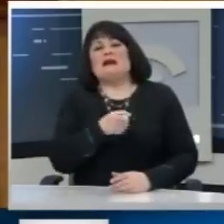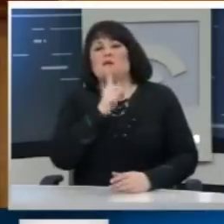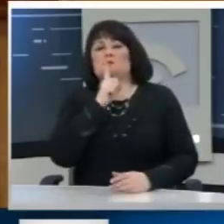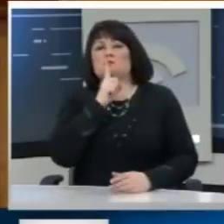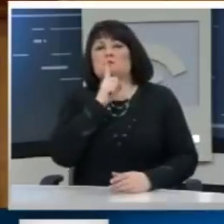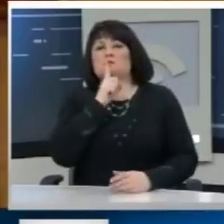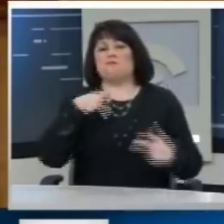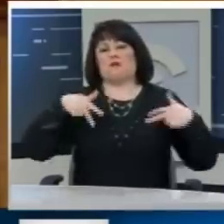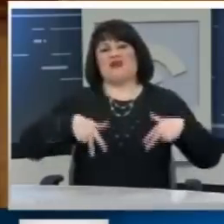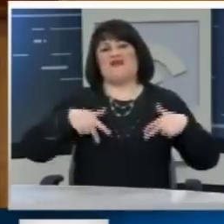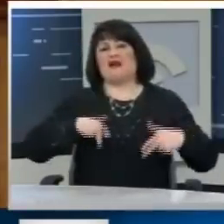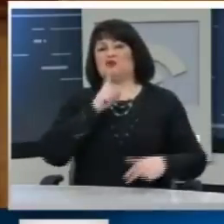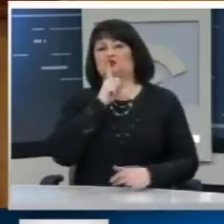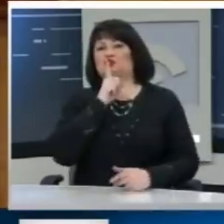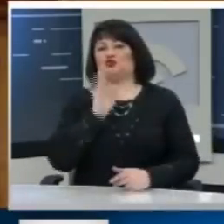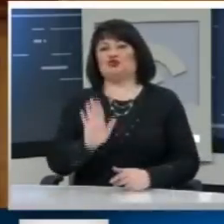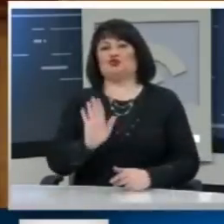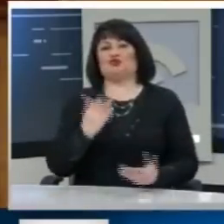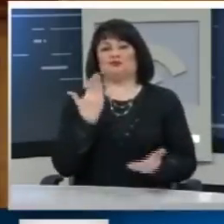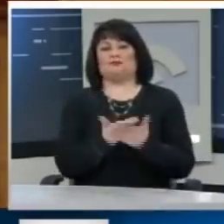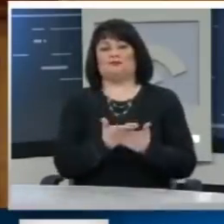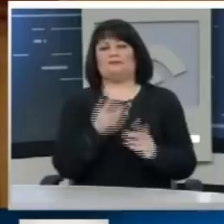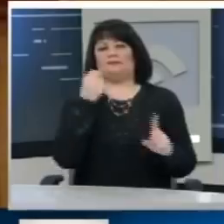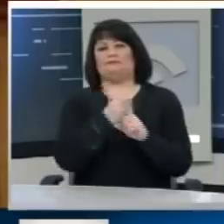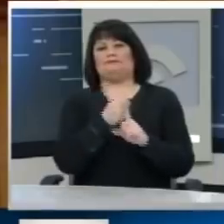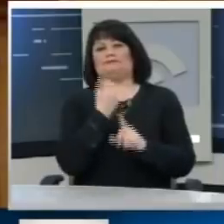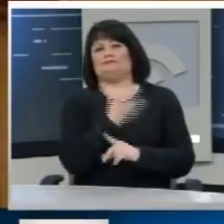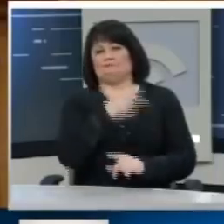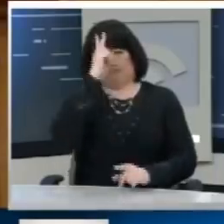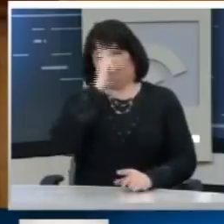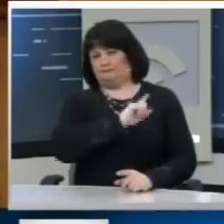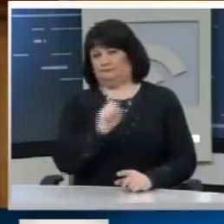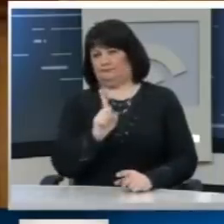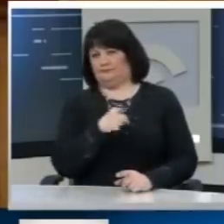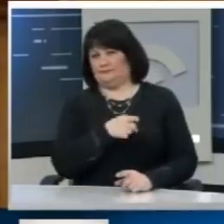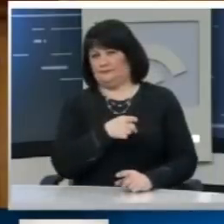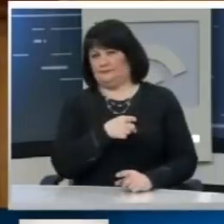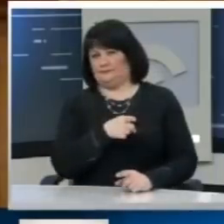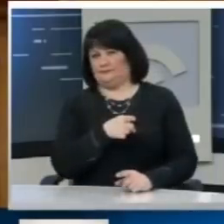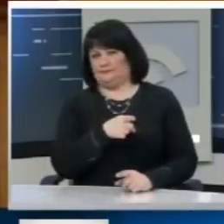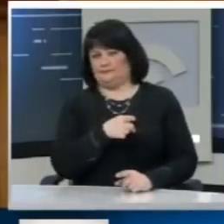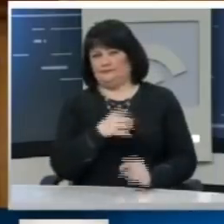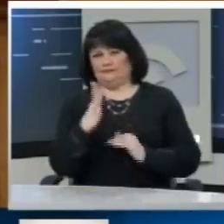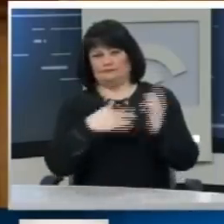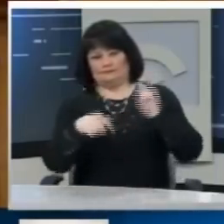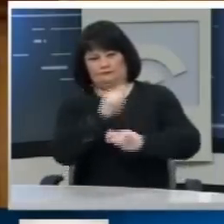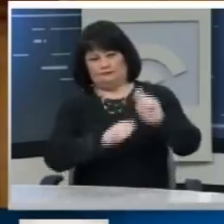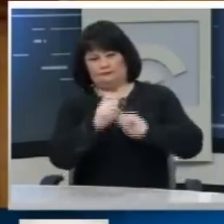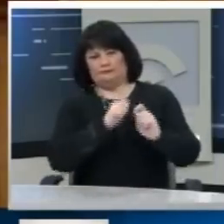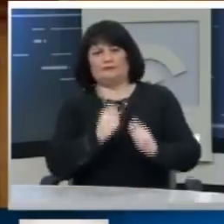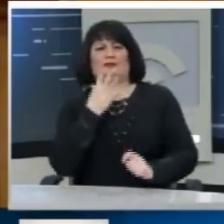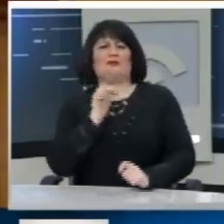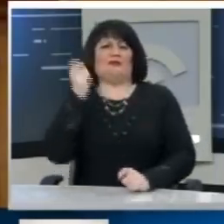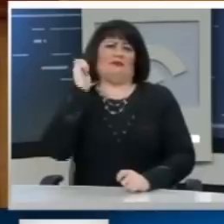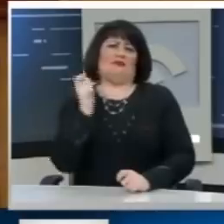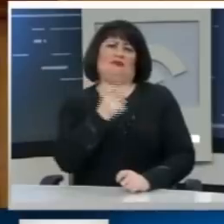μιλάνε κυβερνήσεις και να μην διεκδικούν από την Γερμανία, την οποία την ανέστησαν για τους δικούς τους πολιτικούς